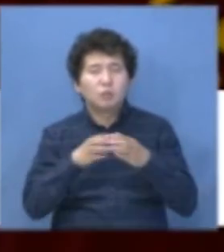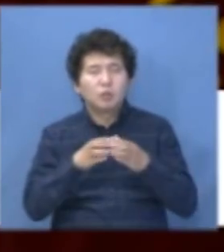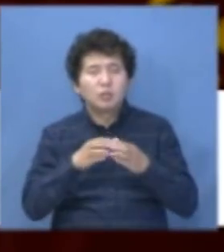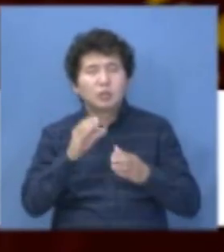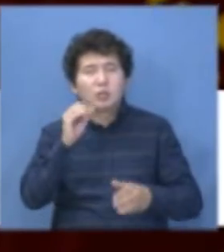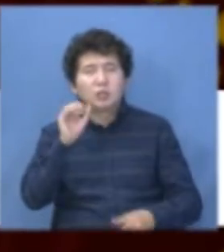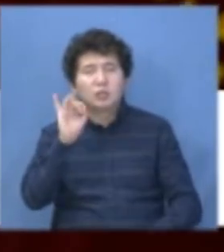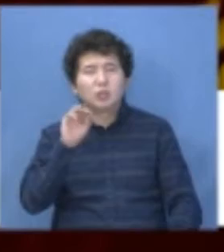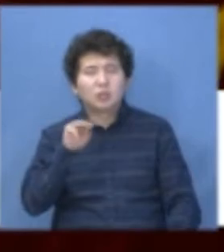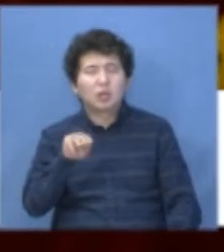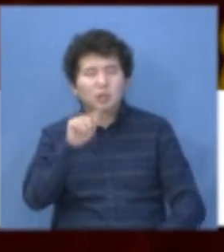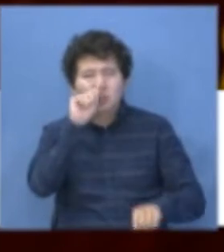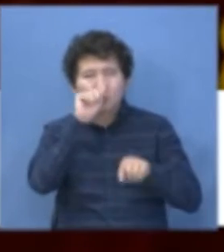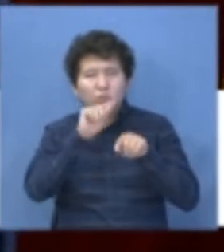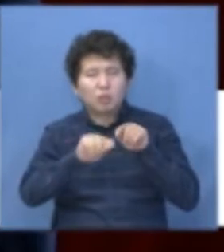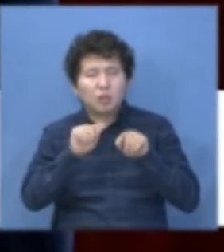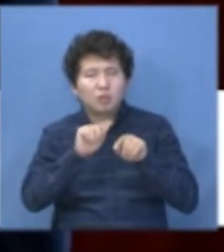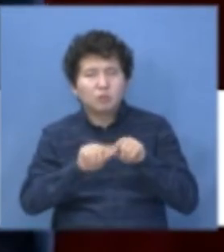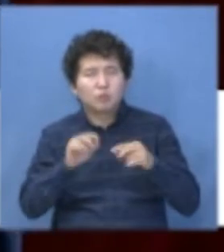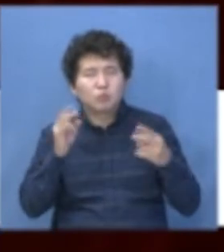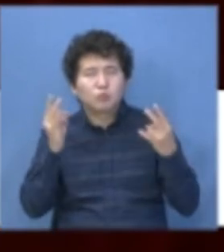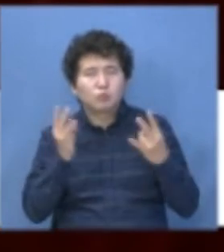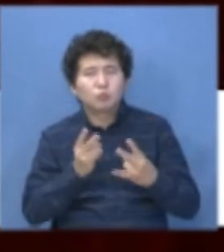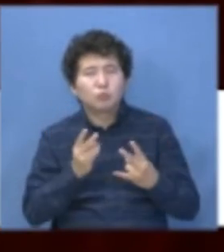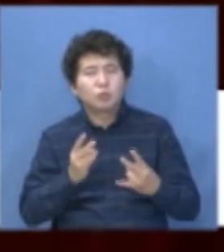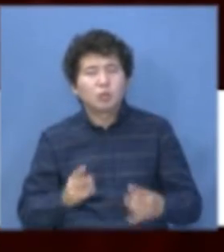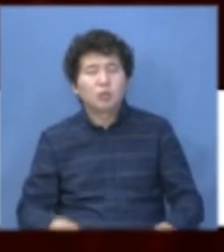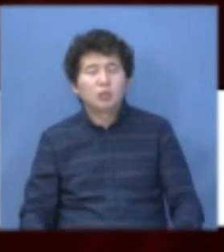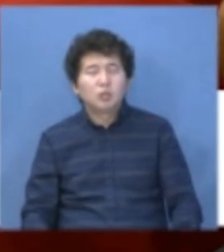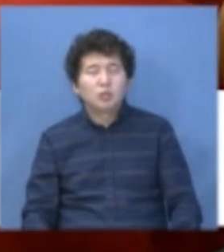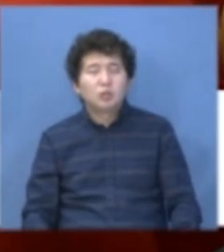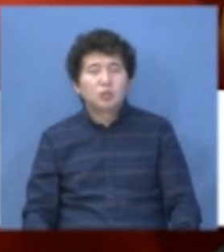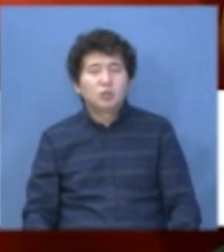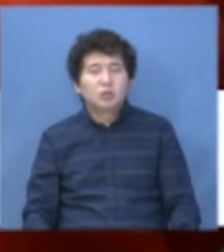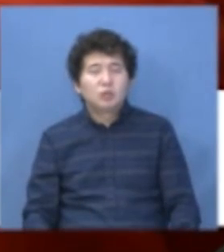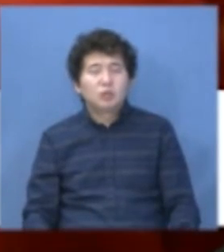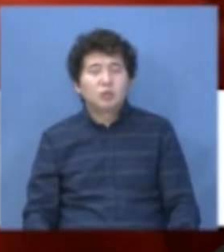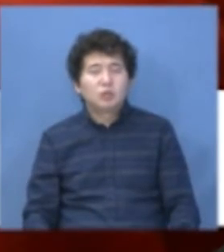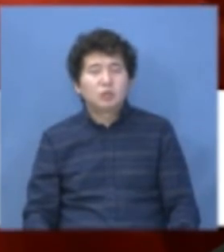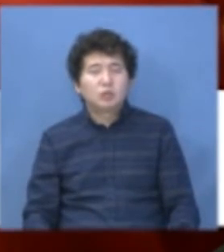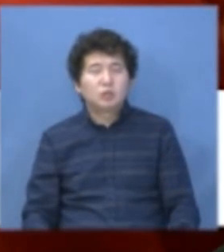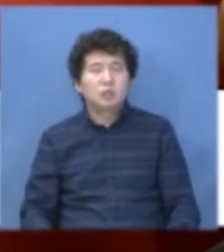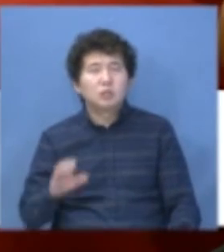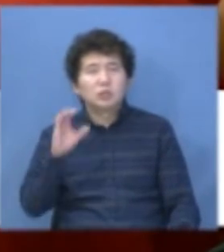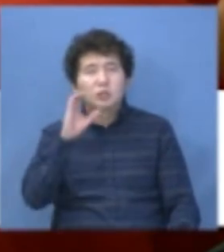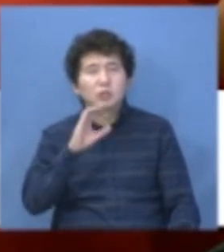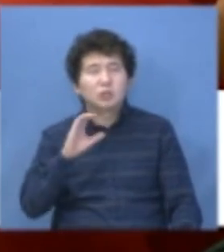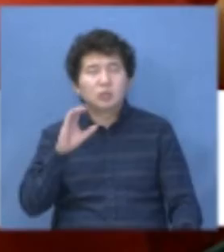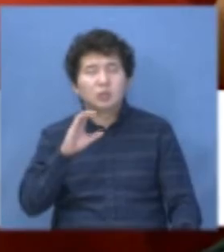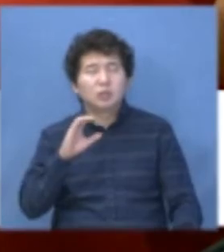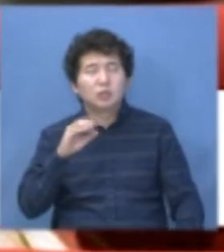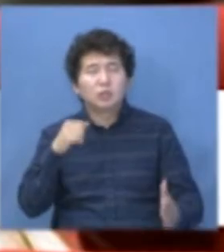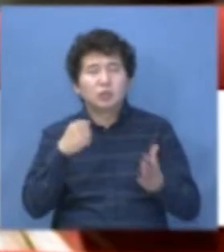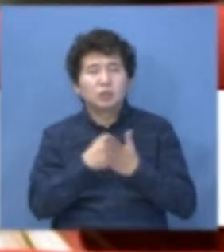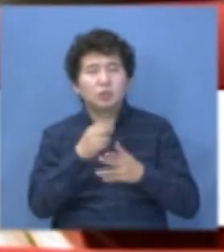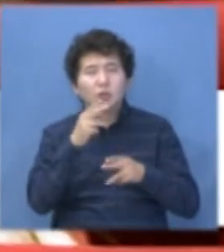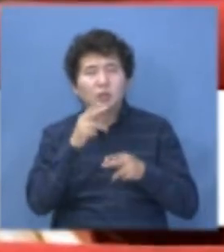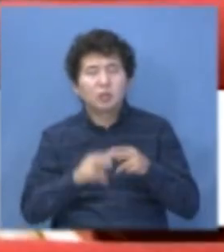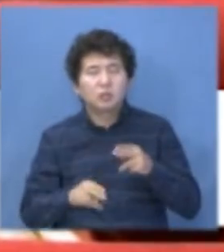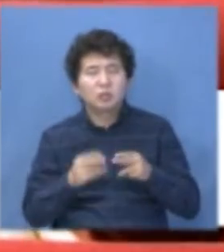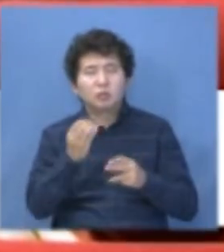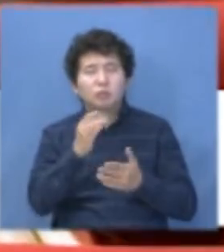жақсылап тексеріп алған жөн. Әлі де ел ішінде ақпараттық түсіндірме жұмыстары жүреді. Қыркүйек айының соңына дейін жалғаспақ. Барлық